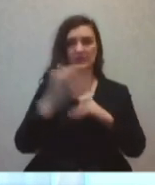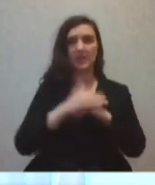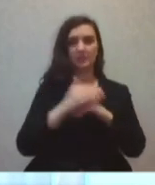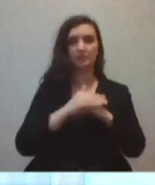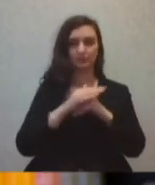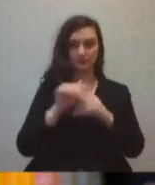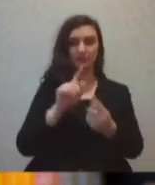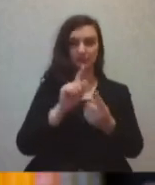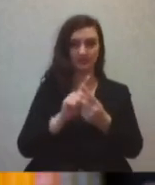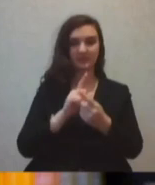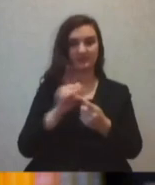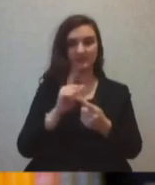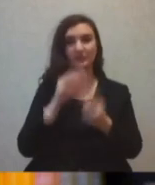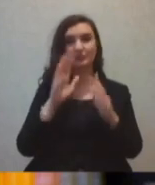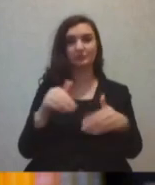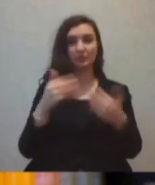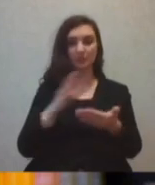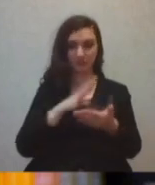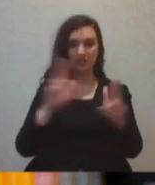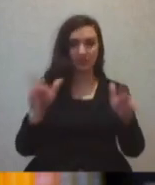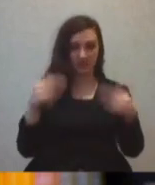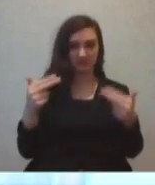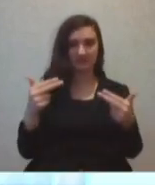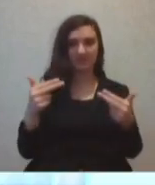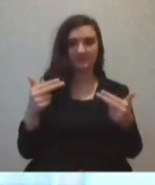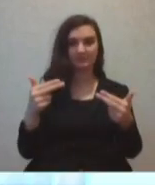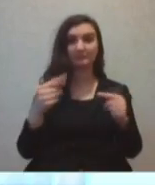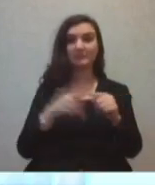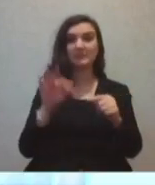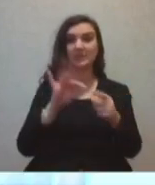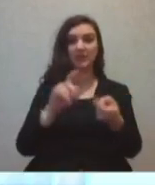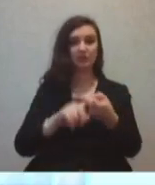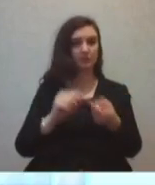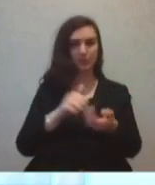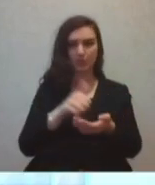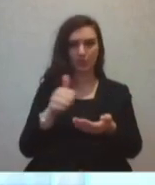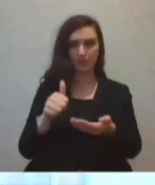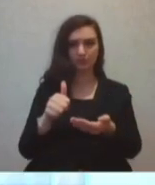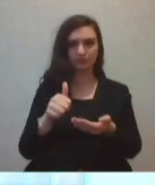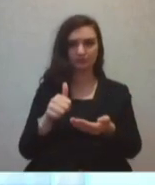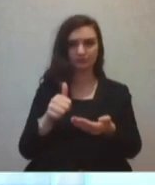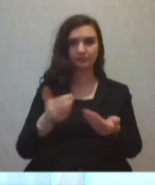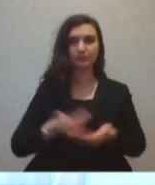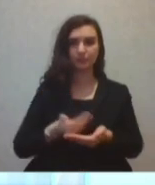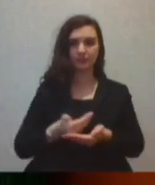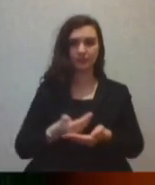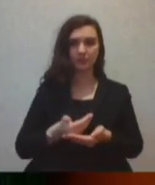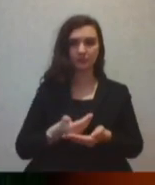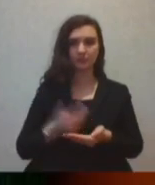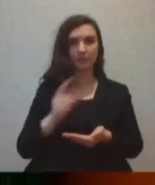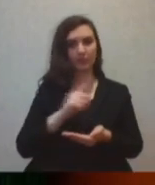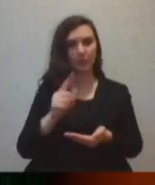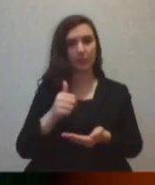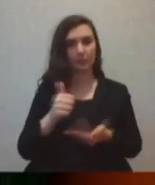ეთერში შევხვდით ერთმანეთს. შემდეგ ჰქონდა ჩართვა იმასთან დაკავშირებით, როგორ ცხოვრობთ ერთია, მაგრამ და